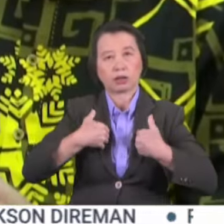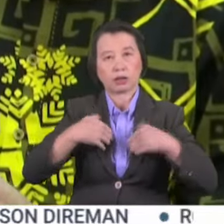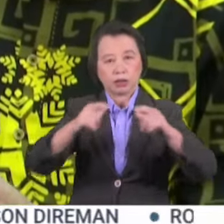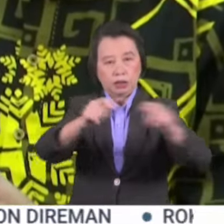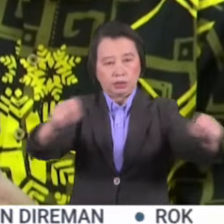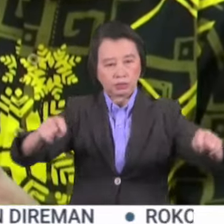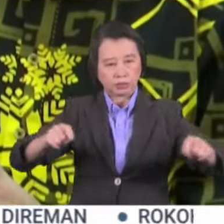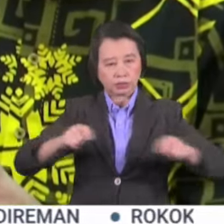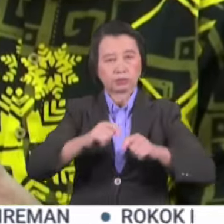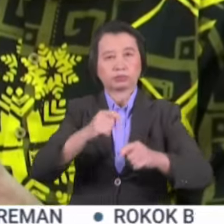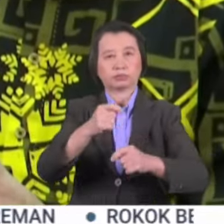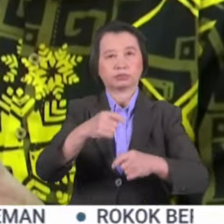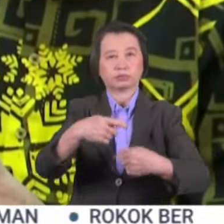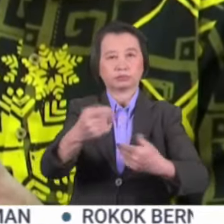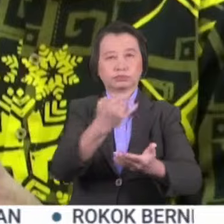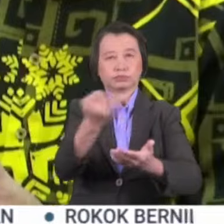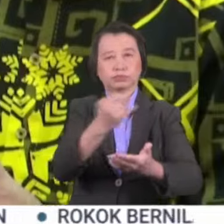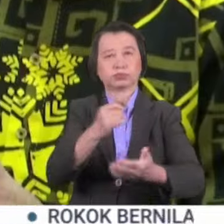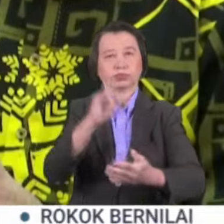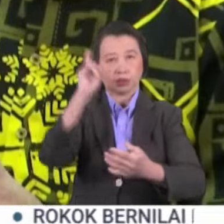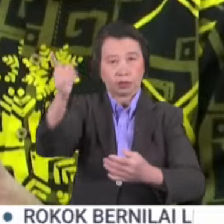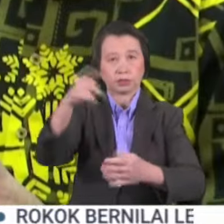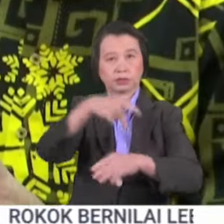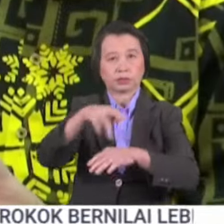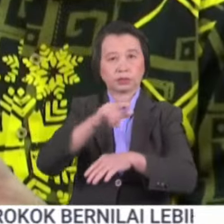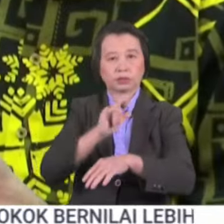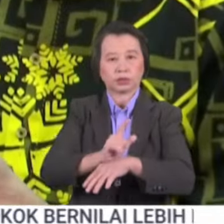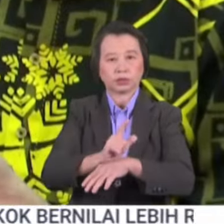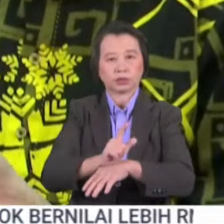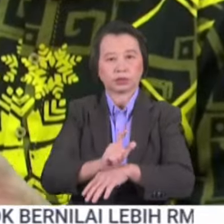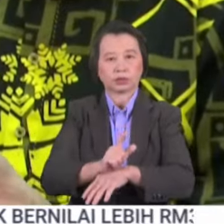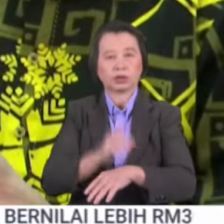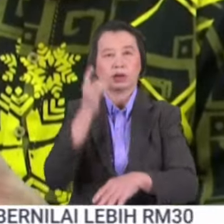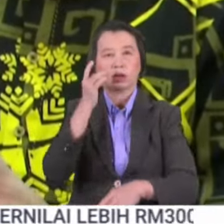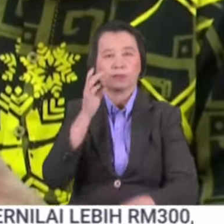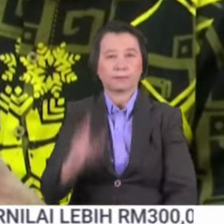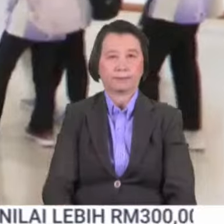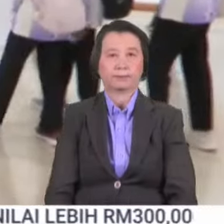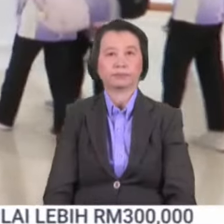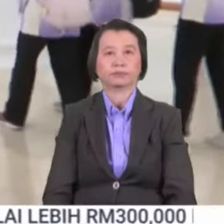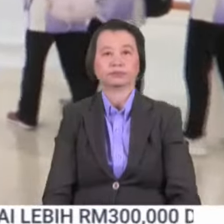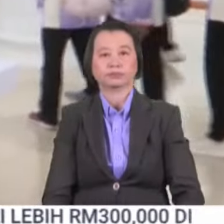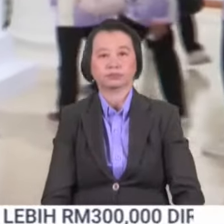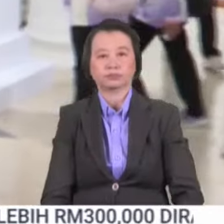laman seni ataupun pasar seni itu di sebelah tanah besar di Alostar terutama sekali.